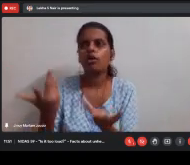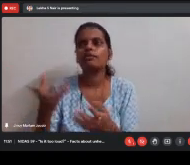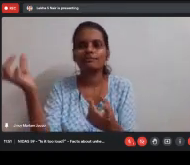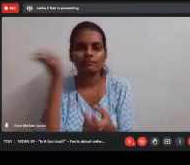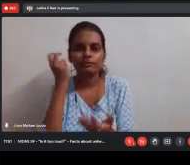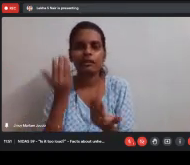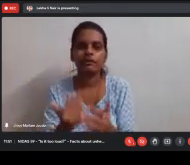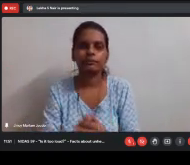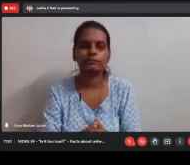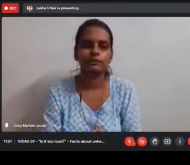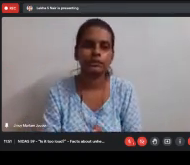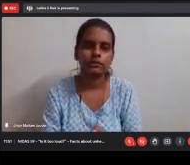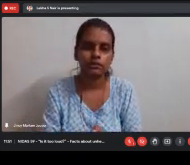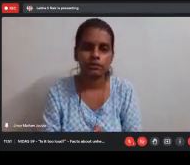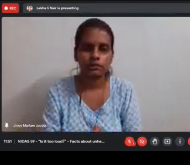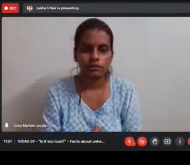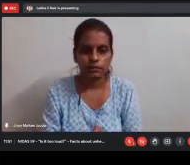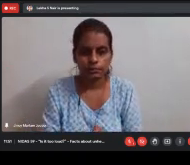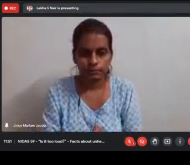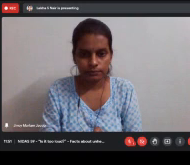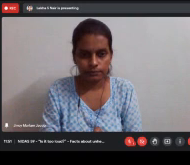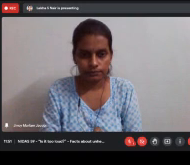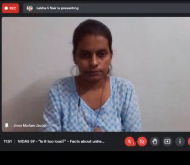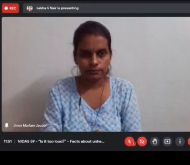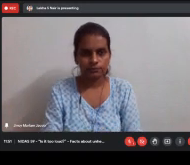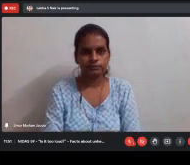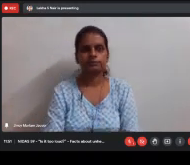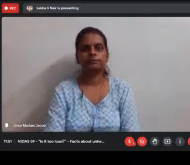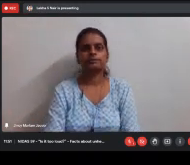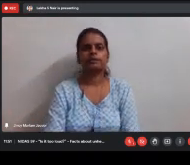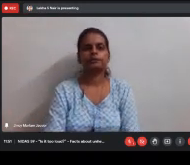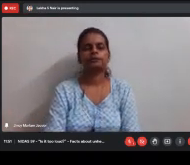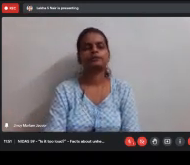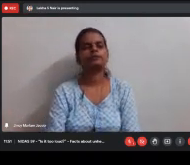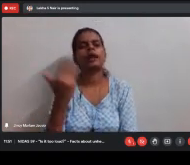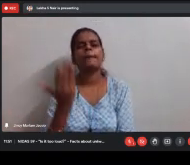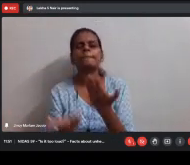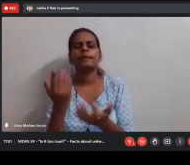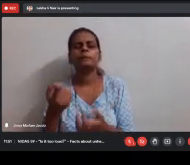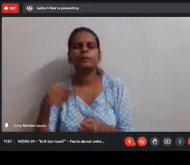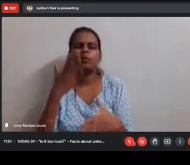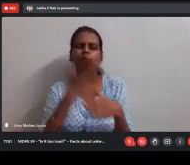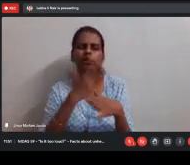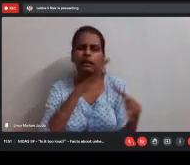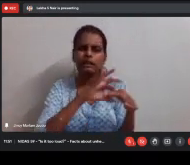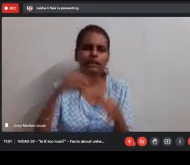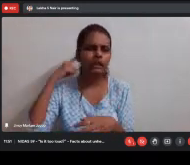നമുക്ക് അത് ലീഡ് ചെയ്യാനുള്ള സാധ്യതയുണ്ട്. അപ്പോൾ നമ്മൾ എന്ത് ചെയ്യുക, മാറി നിന്ന് ശാന്തമായ അന്തരീക്ഷത്തിലേക്ക് മാറി